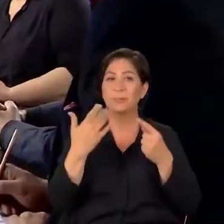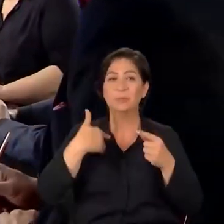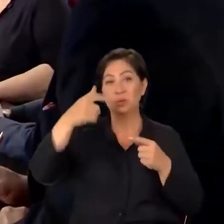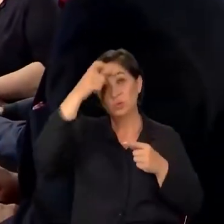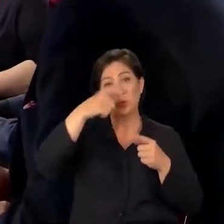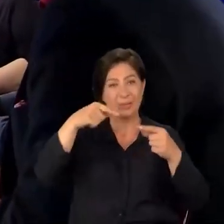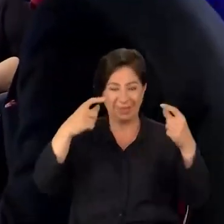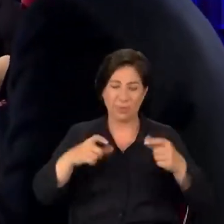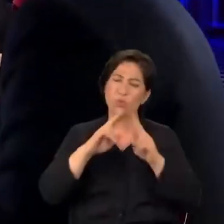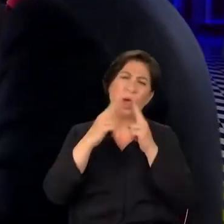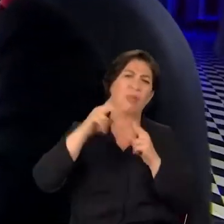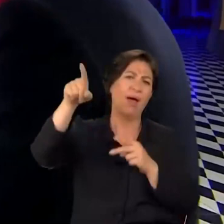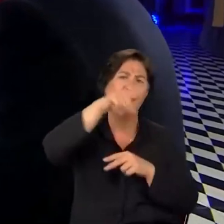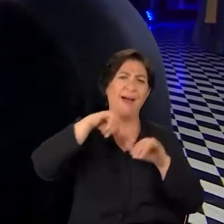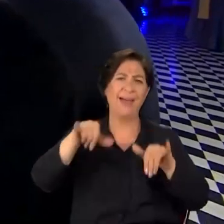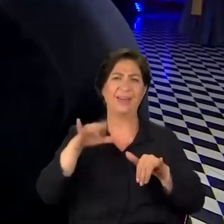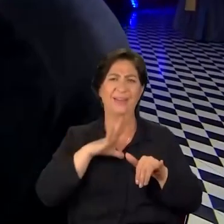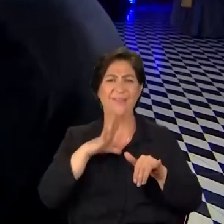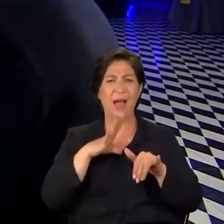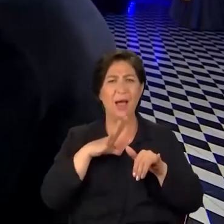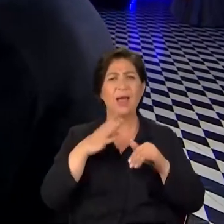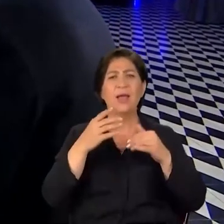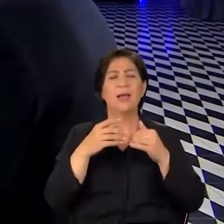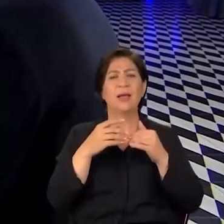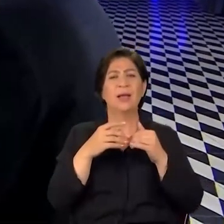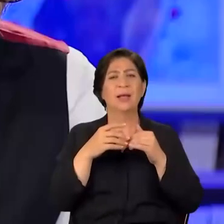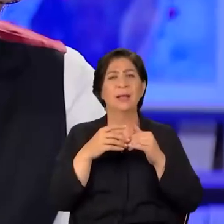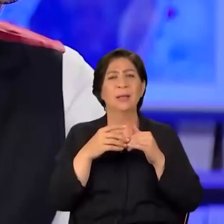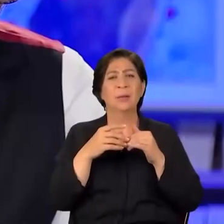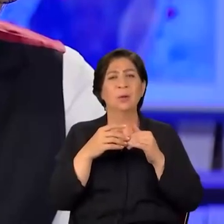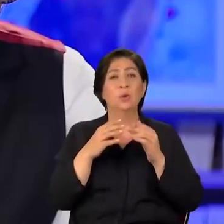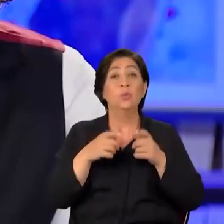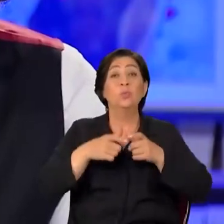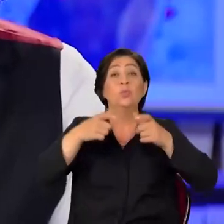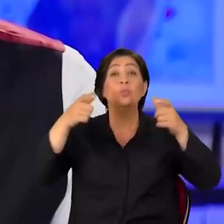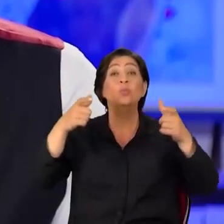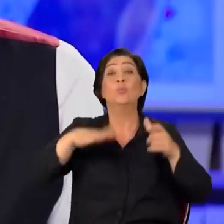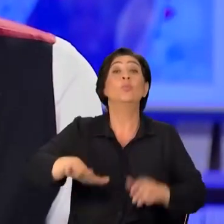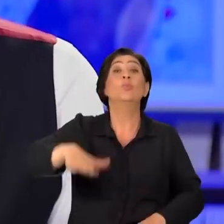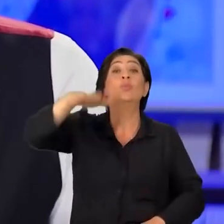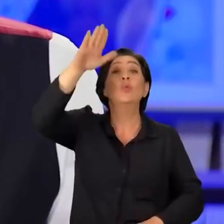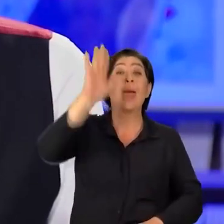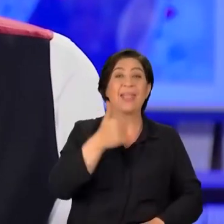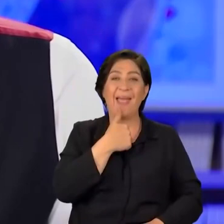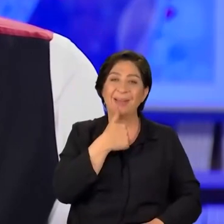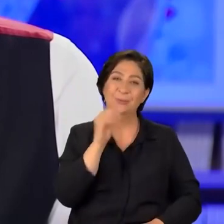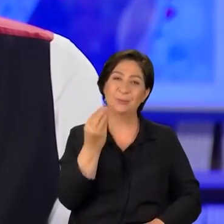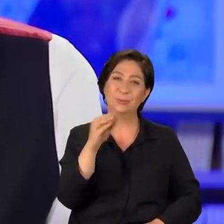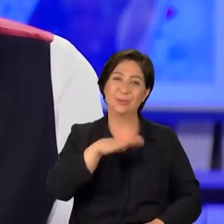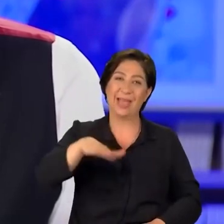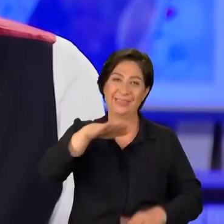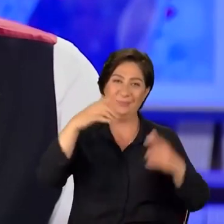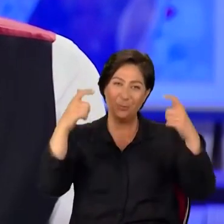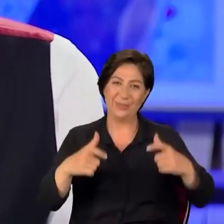bizim ülkemiz, yani birçok ülkede böyle dünyada, bunun birçok faktörle ilgisi var. Büyümeyen erkek çocuklar